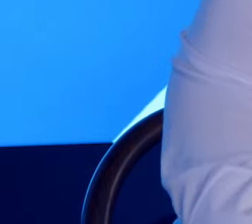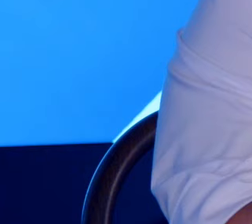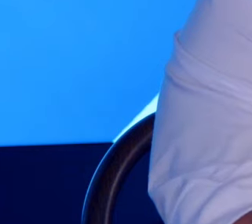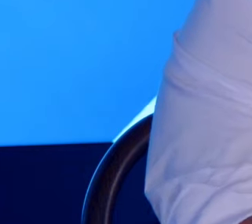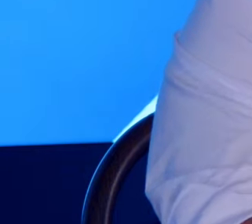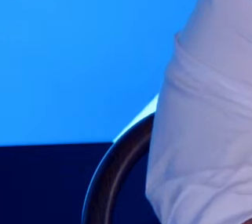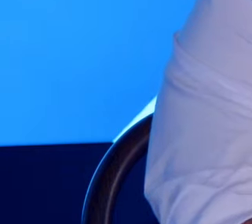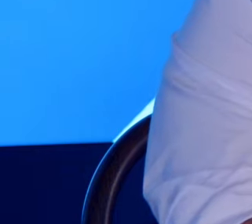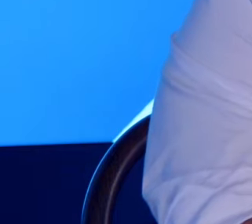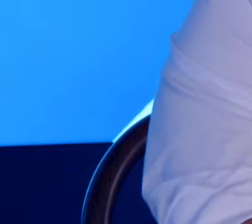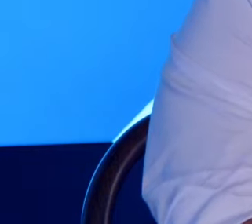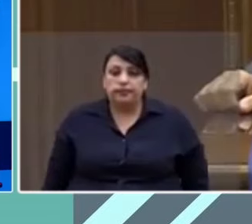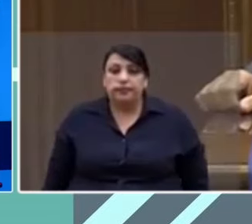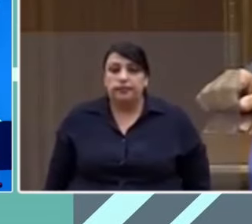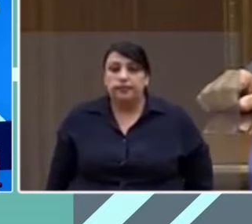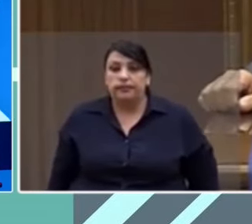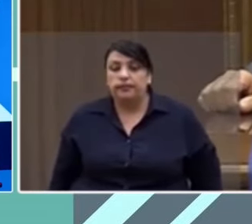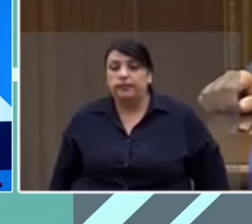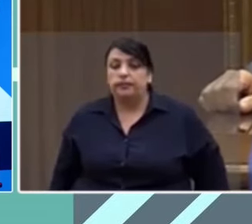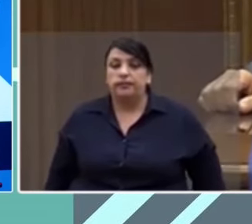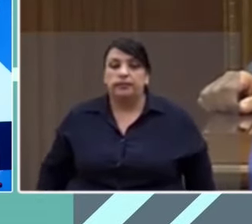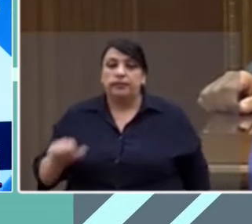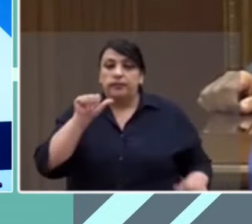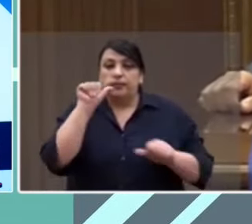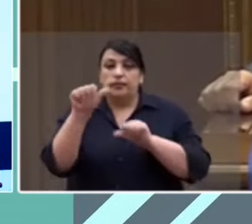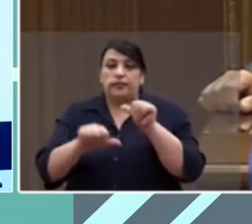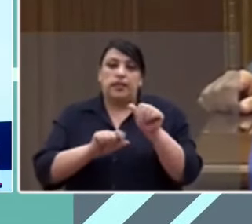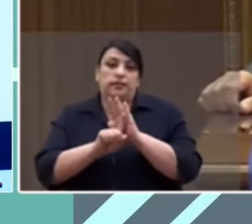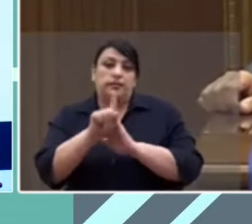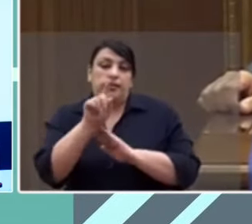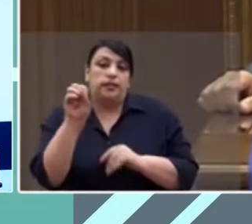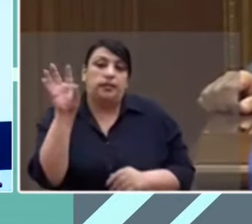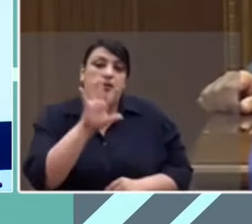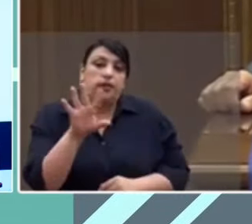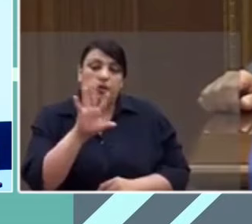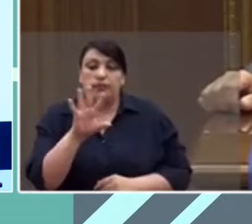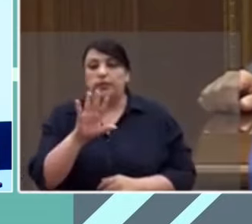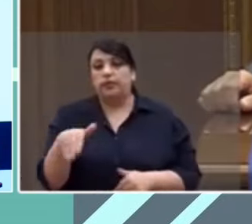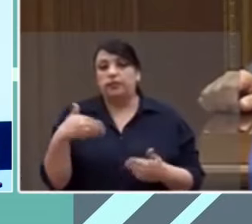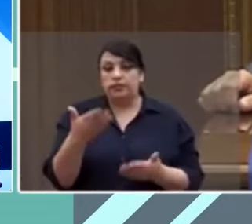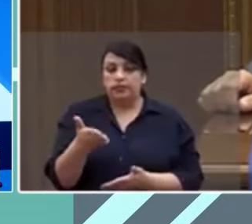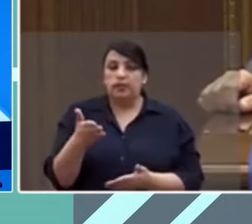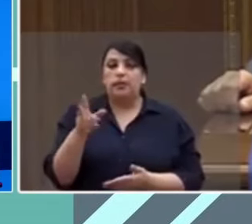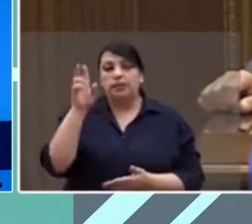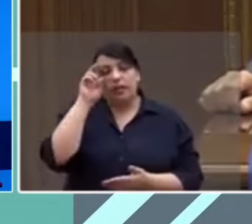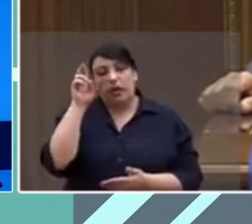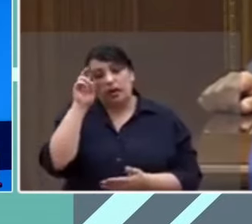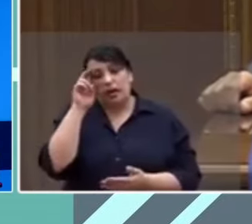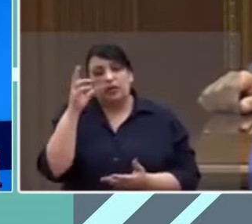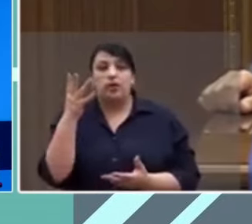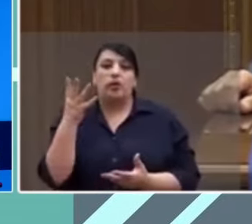ենք, տերեր չկան, բայց տիրոջից ազատվում ենք, փորձում ենք ազատվել։ Գիտեք, տիրոջից ազատվում ենք, որովհետև այդ տերը